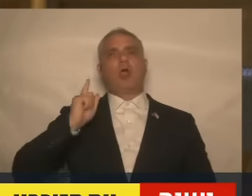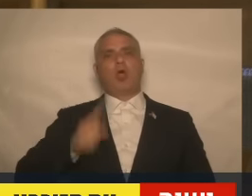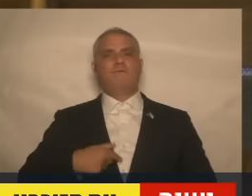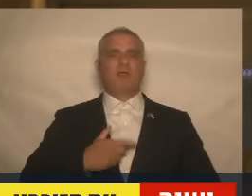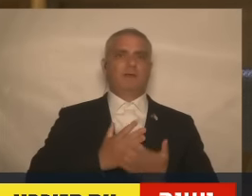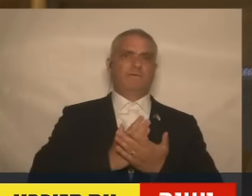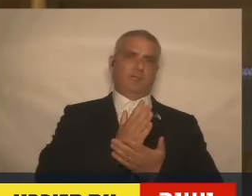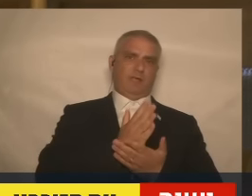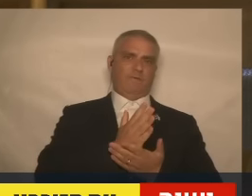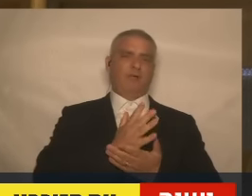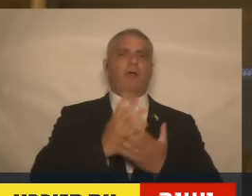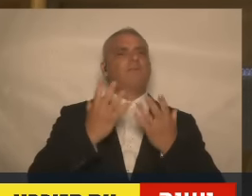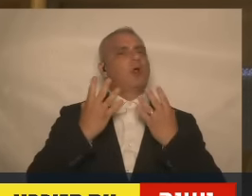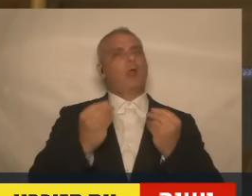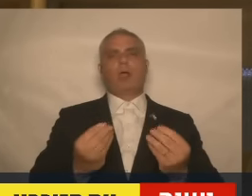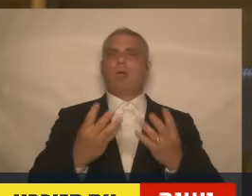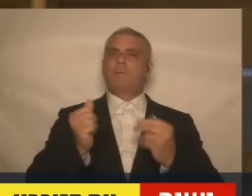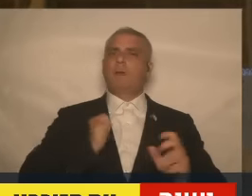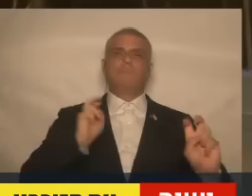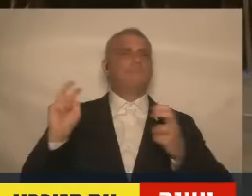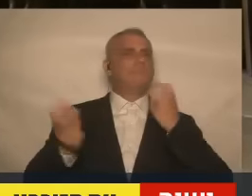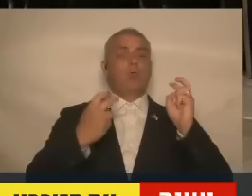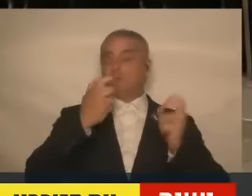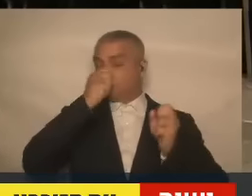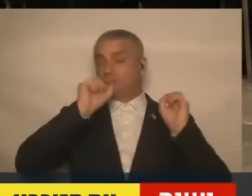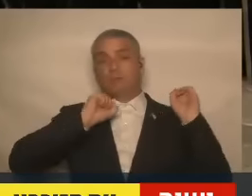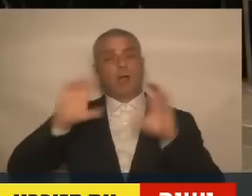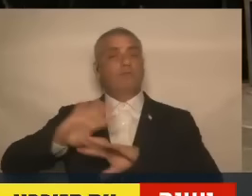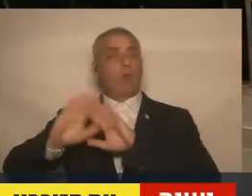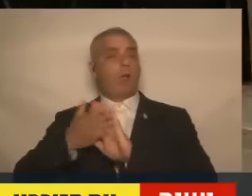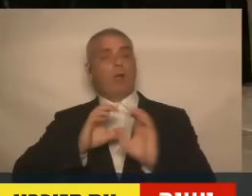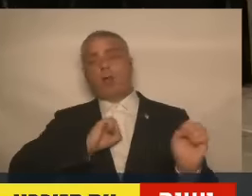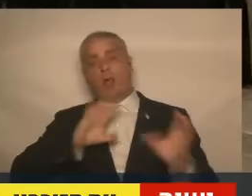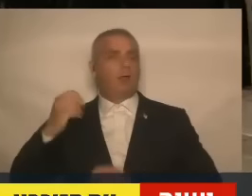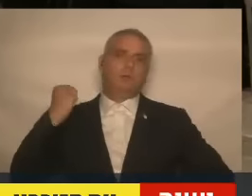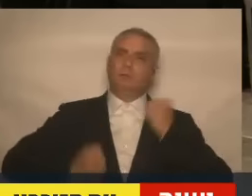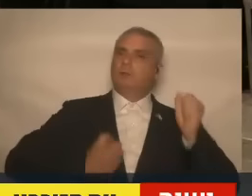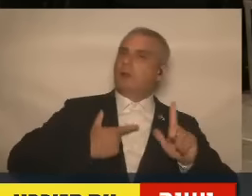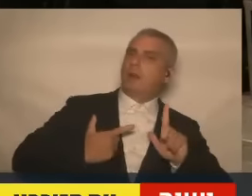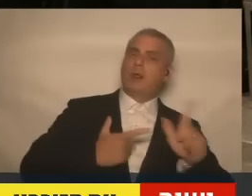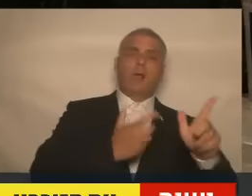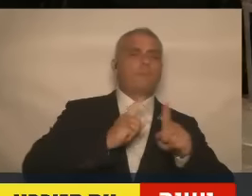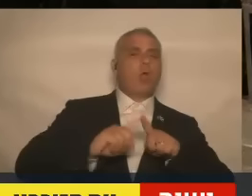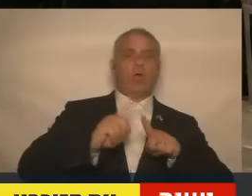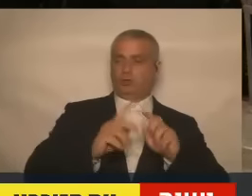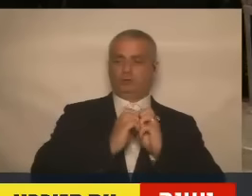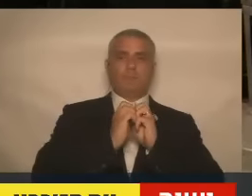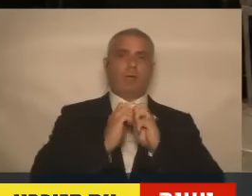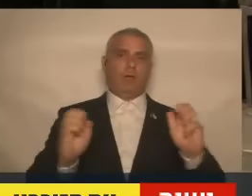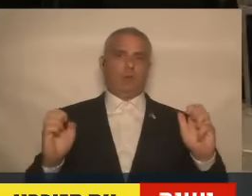ובקבע, וכל כך הרבה מילואימניקים שעזבו הכל מאחור והלכו לחזית לחודשים